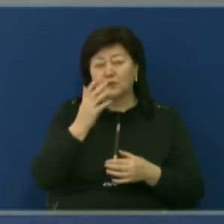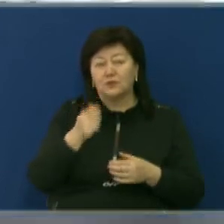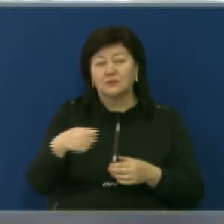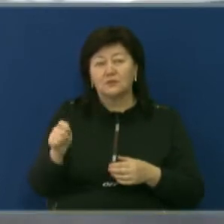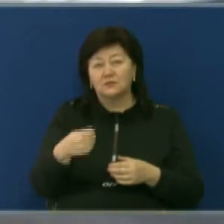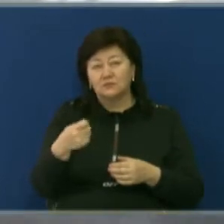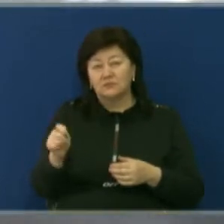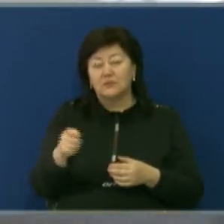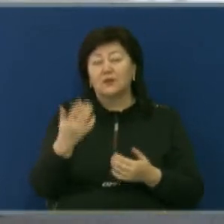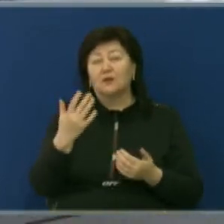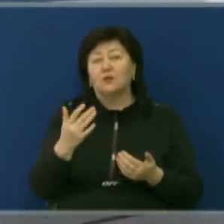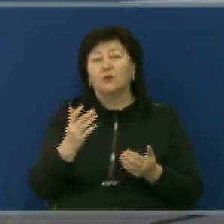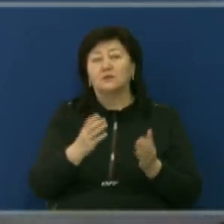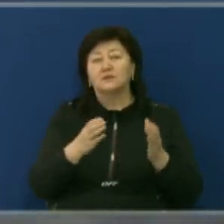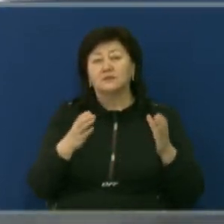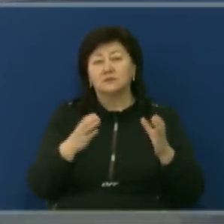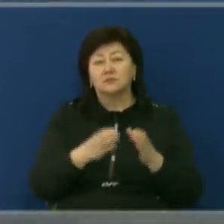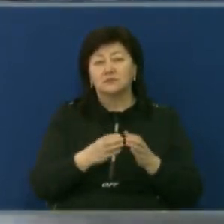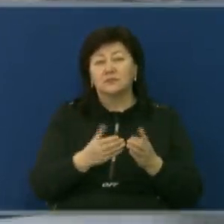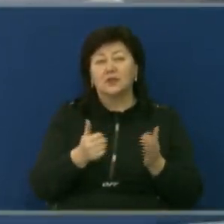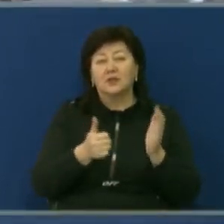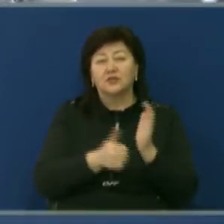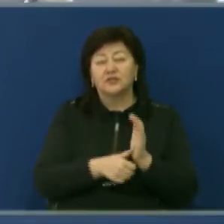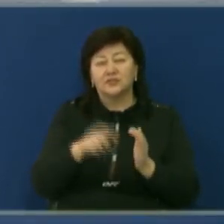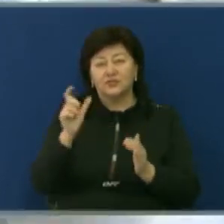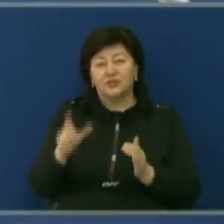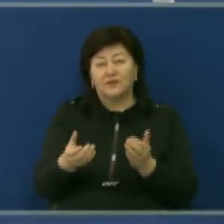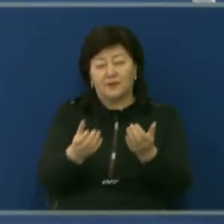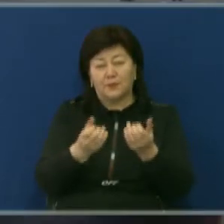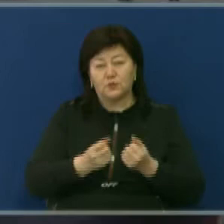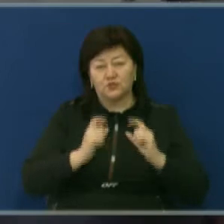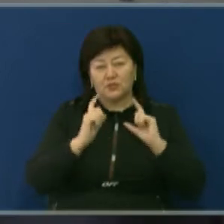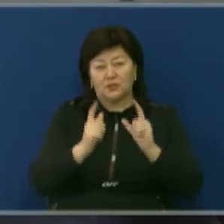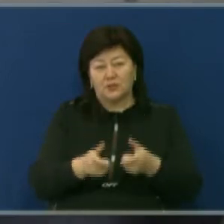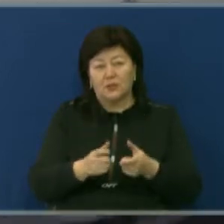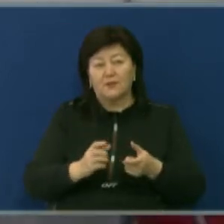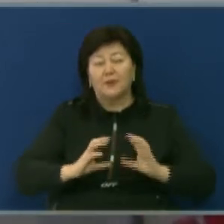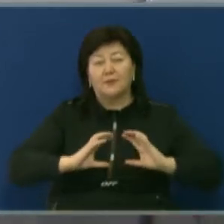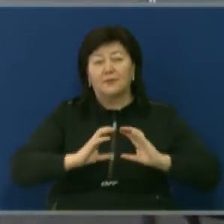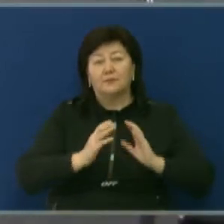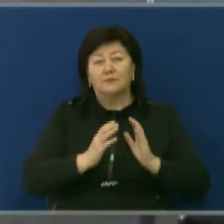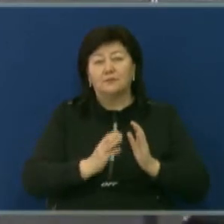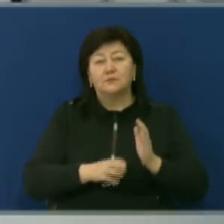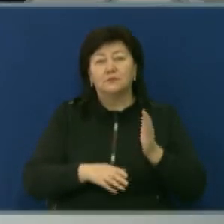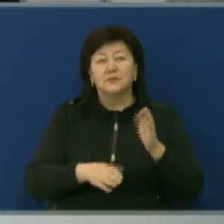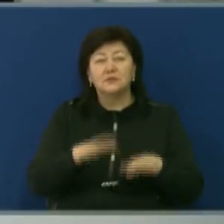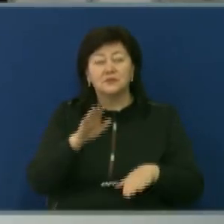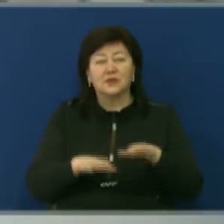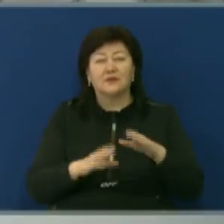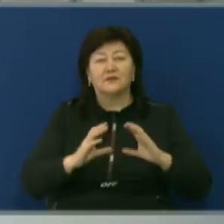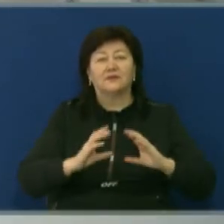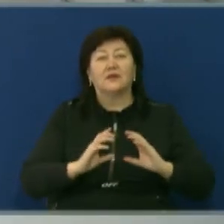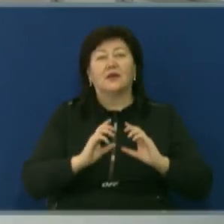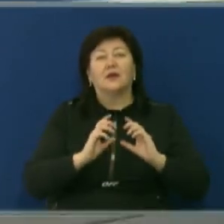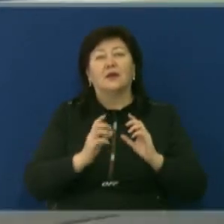Руслан Курбанов входит в шестерку спортсменов, получивших лицензию на Олимпиаду по рейтингу Международной федерации фехтования. Отметим,